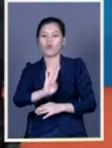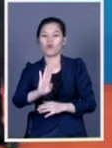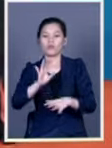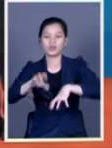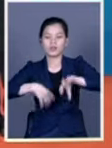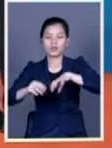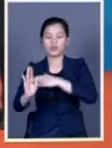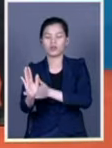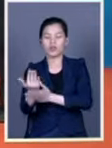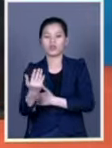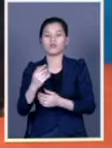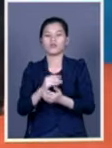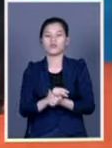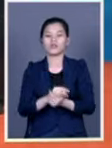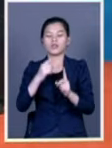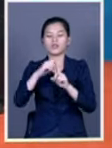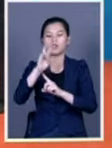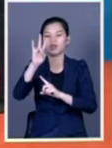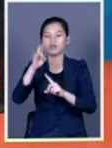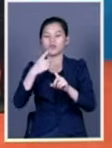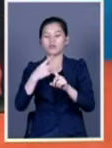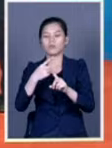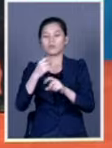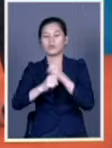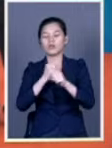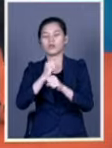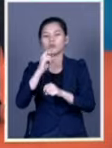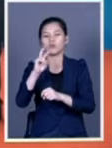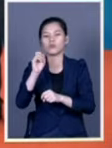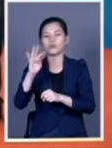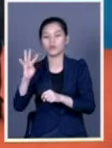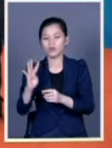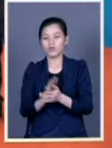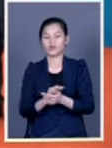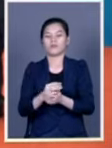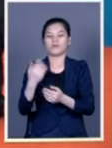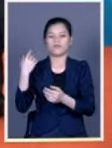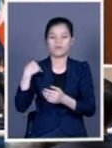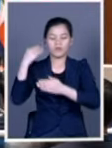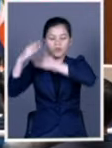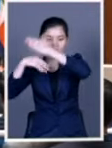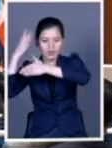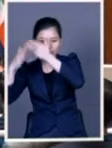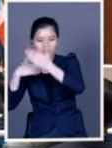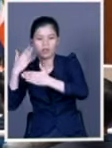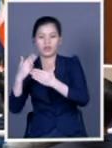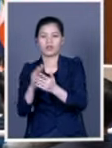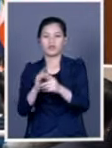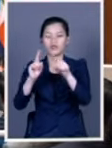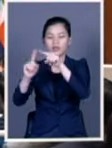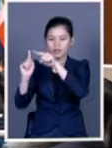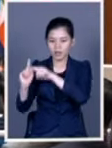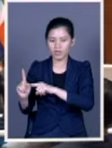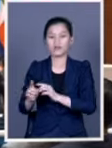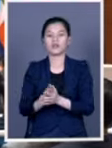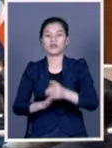7พฤศจิกายน2024ภายใต้คำขวัญก้าวสู่ประชาคมที่ดีขึ้นโดยผ่านการพัฒนาที่ขับเคลื่อนด้วยนวัตกรรมภ